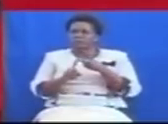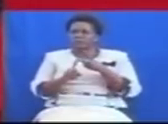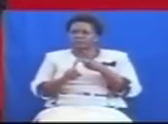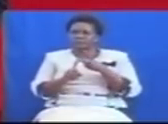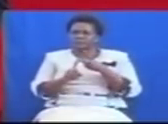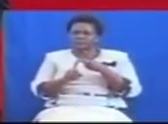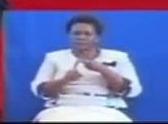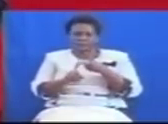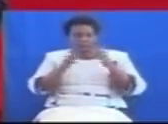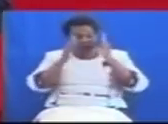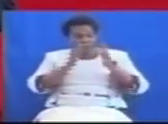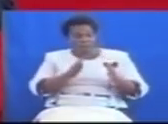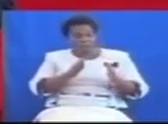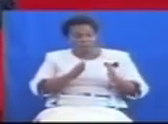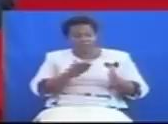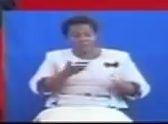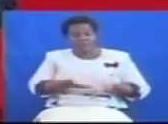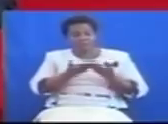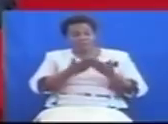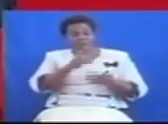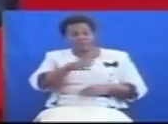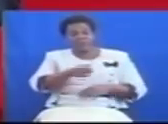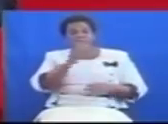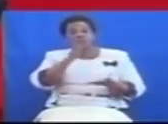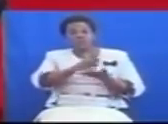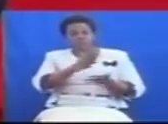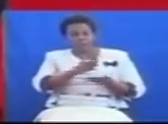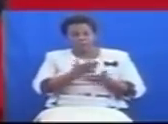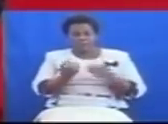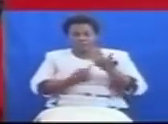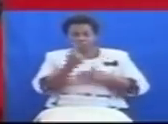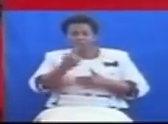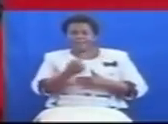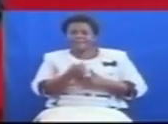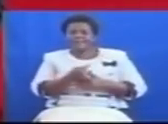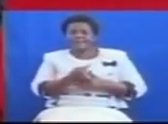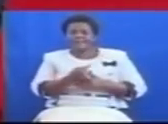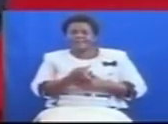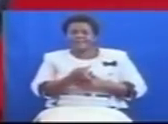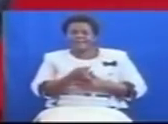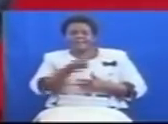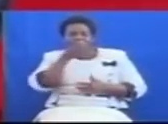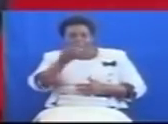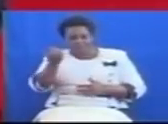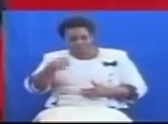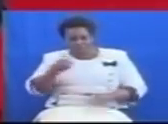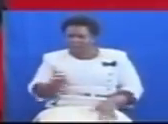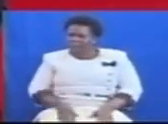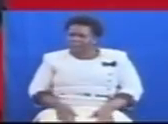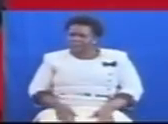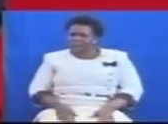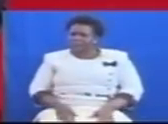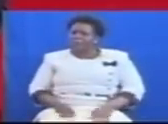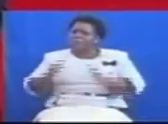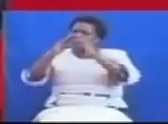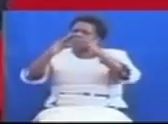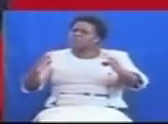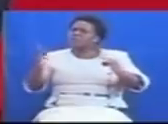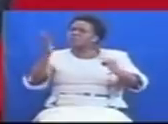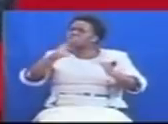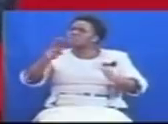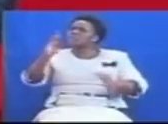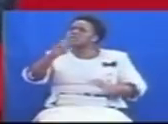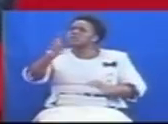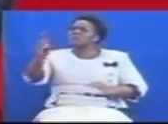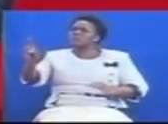Naibu Spika, ni kwamba ni kweli kwa taarifa tulionayo maboma ni mengi ambayo yamekamilishwa nchini kama ambavyo jimbo la Igunga na Tabora kwa